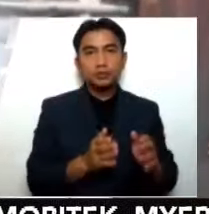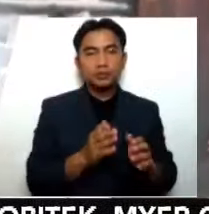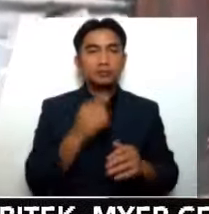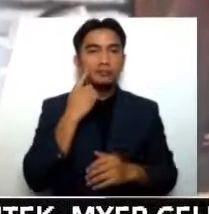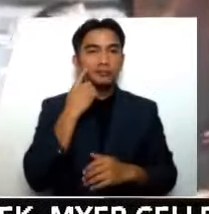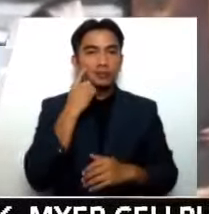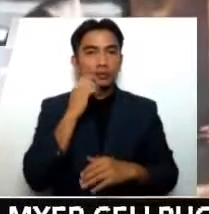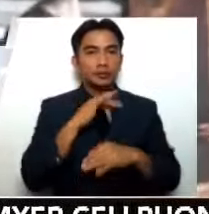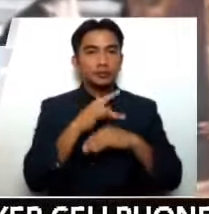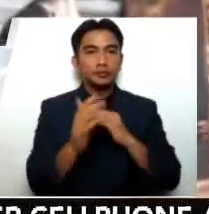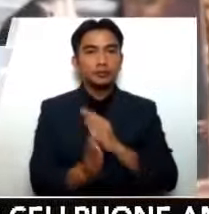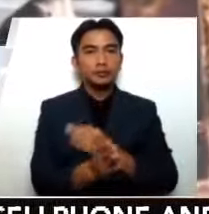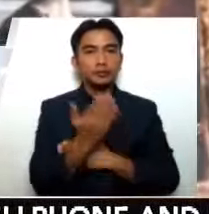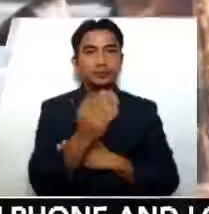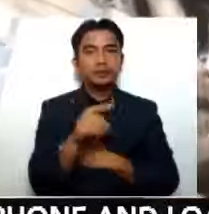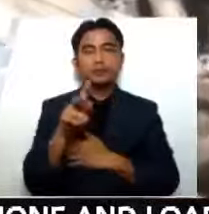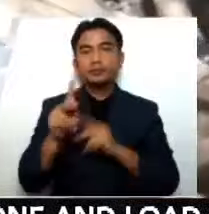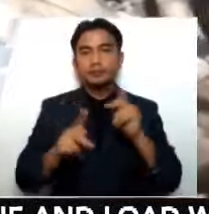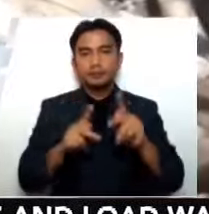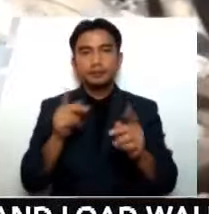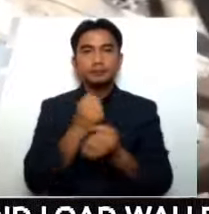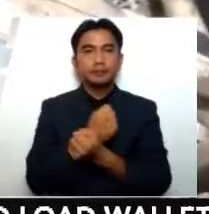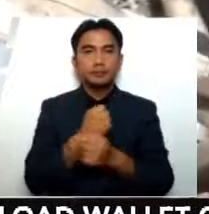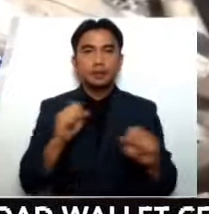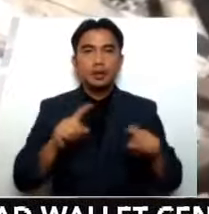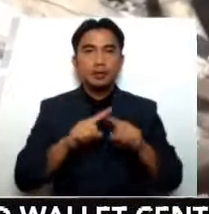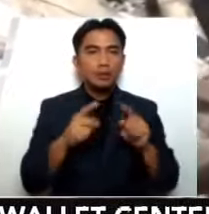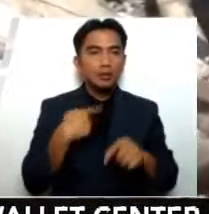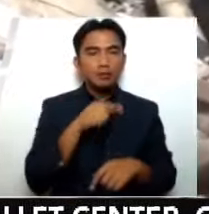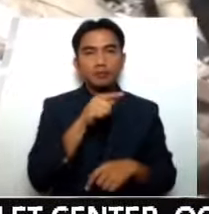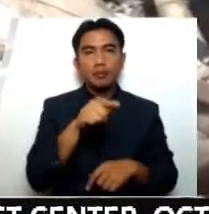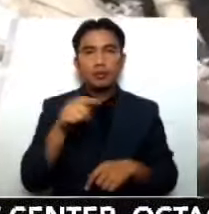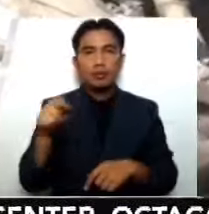nasaktan, pero may ilang nasunugan na nanakawan pa.